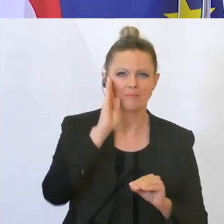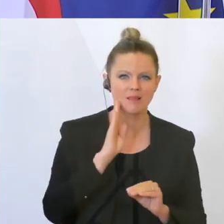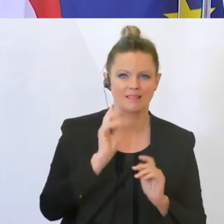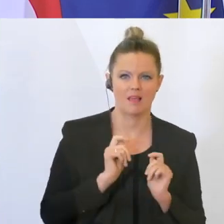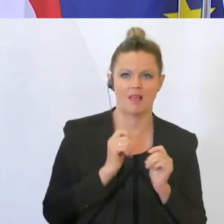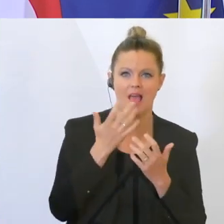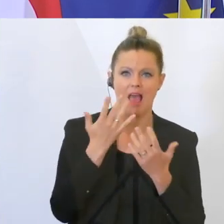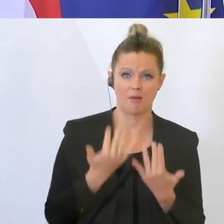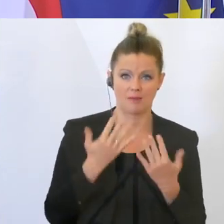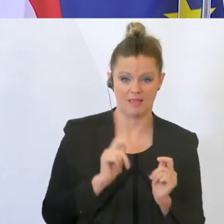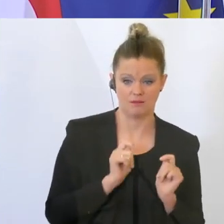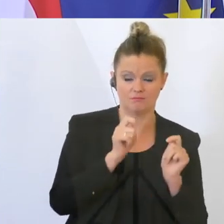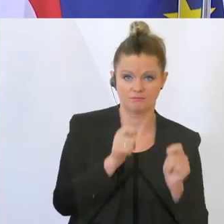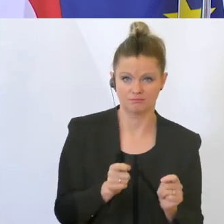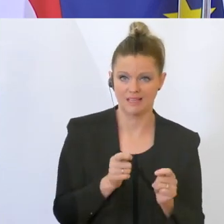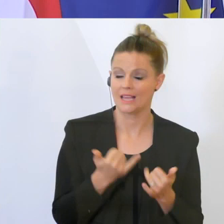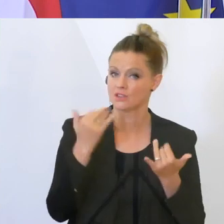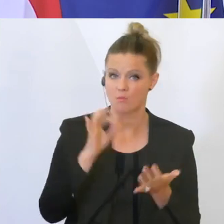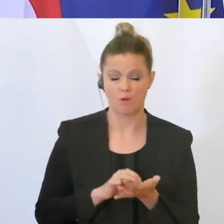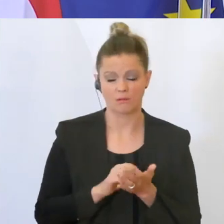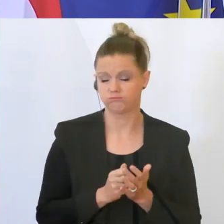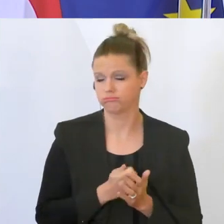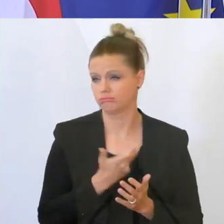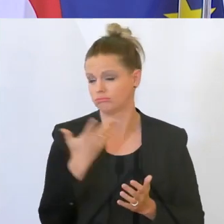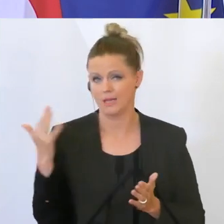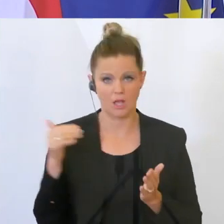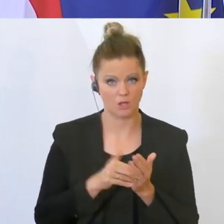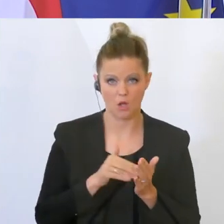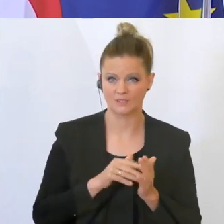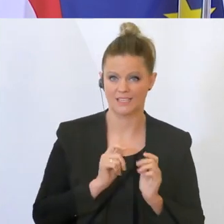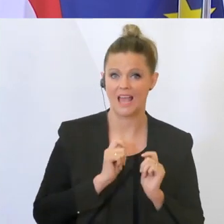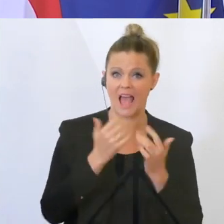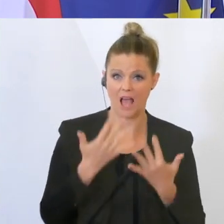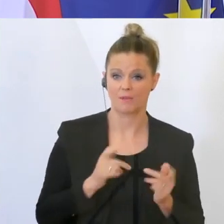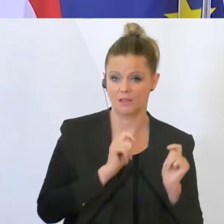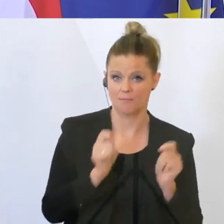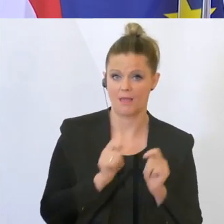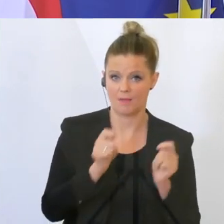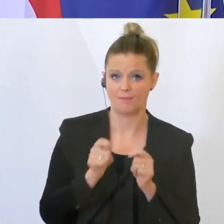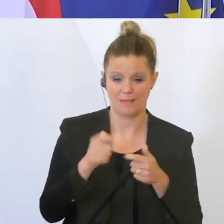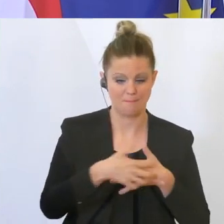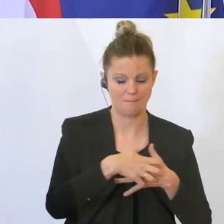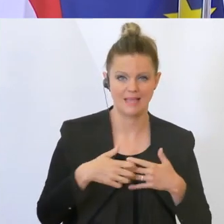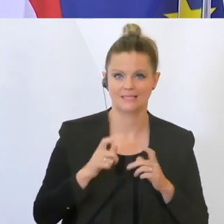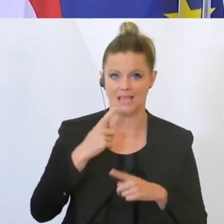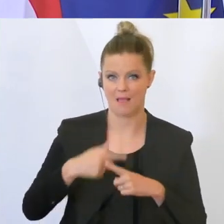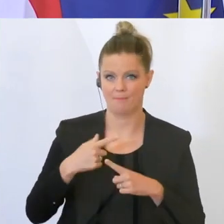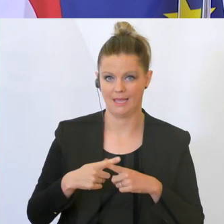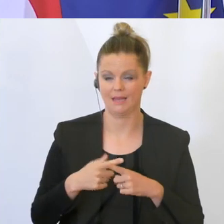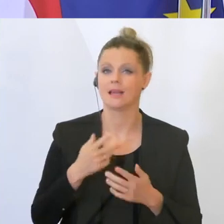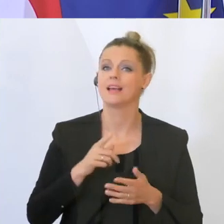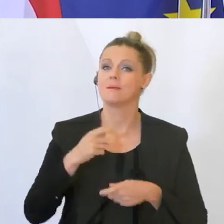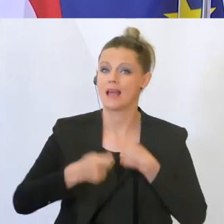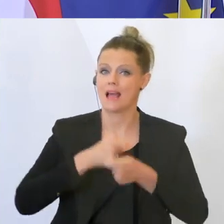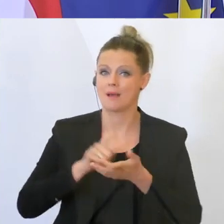einreichen. Unter derzeit langen tausende Abrechnungen täglich ein für die Monate März und April. Die